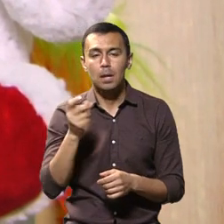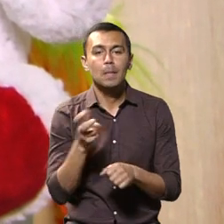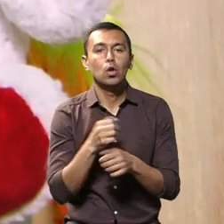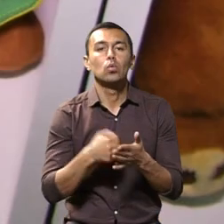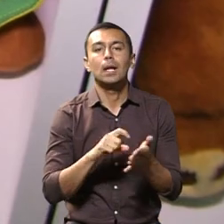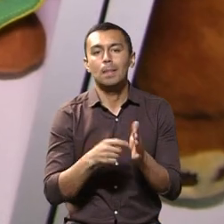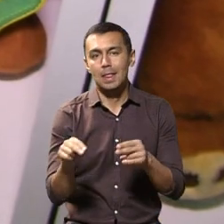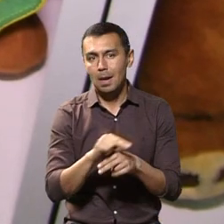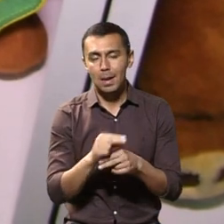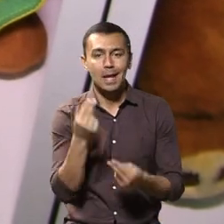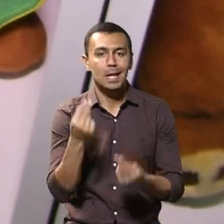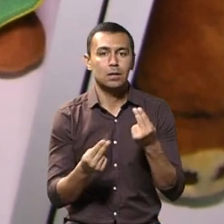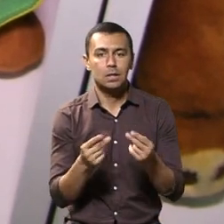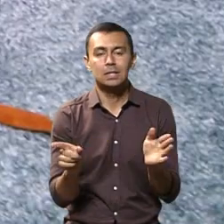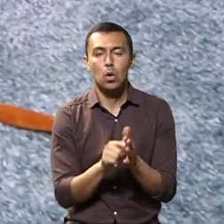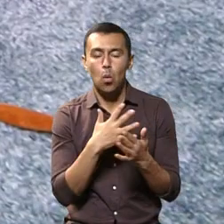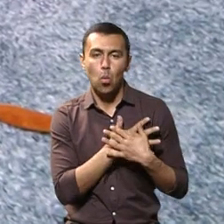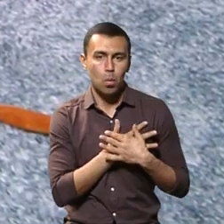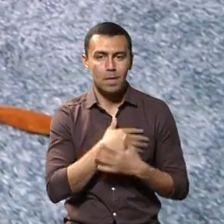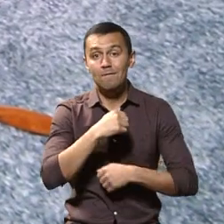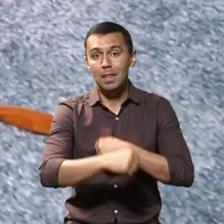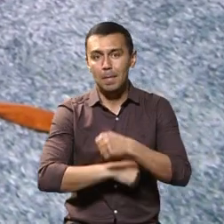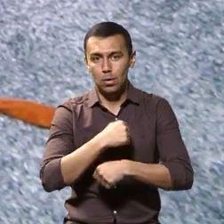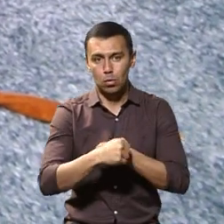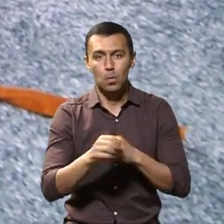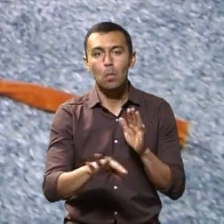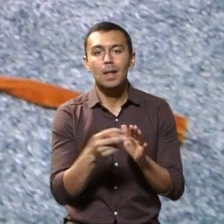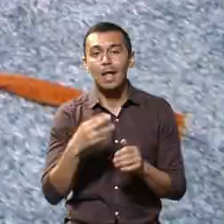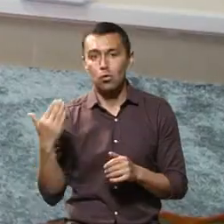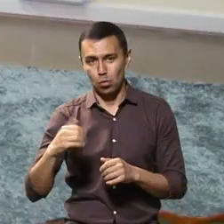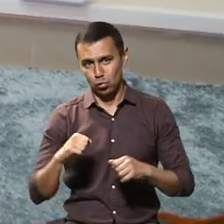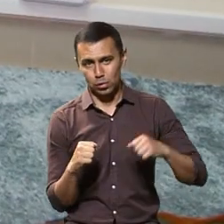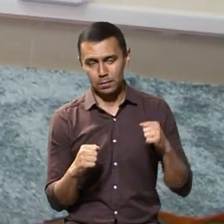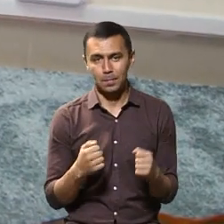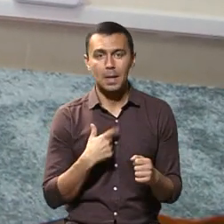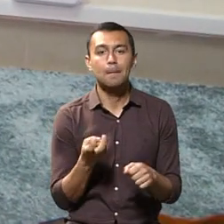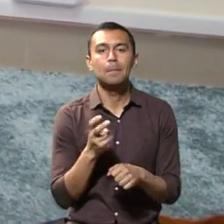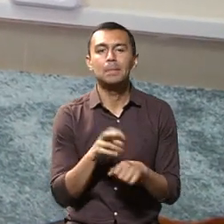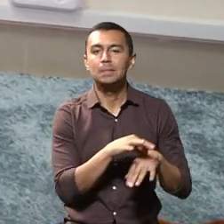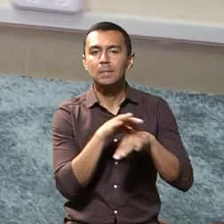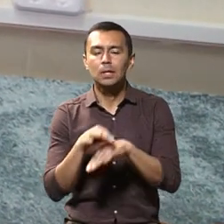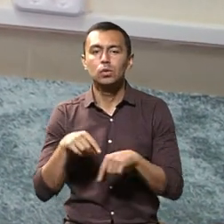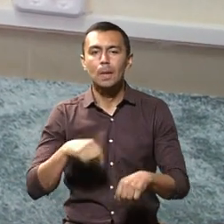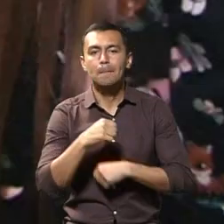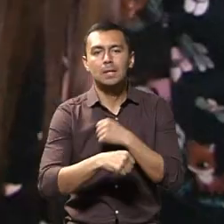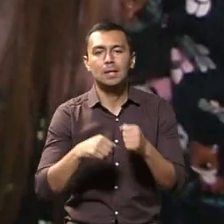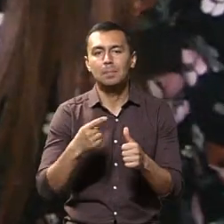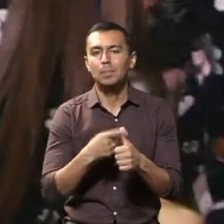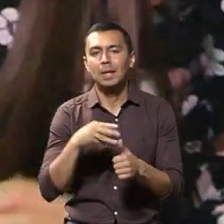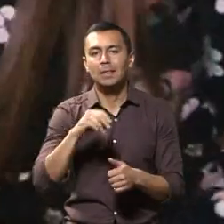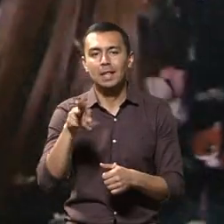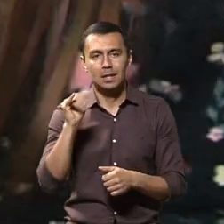кімнати терапії іграшкою з улюбленим ведмедиком Теді обирати для нього друзів. Я привела собі мішку Теді і